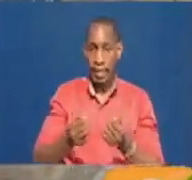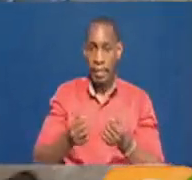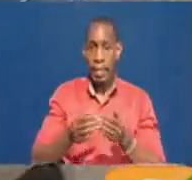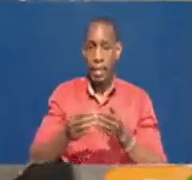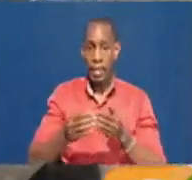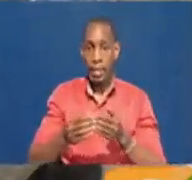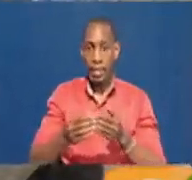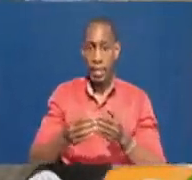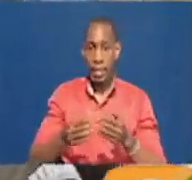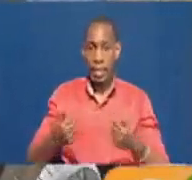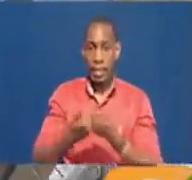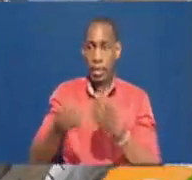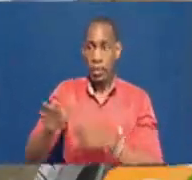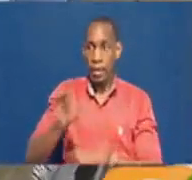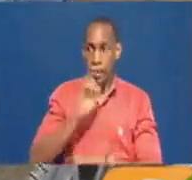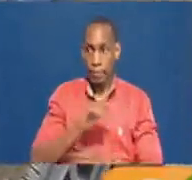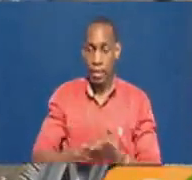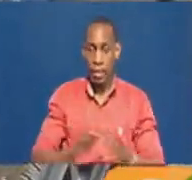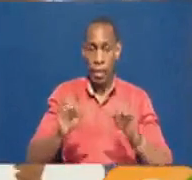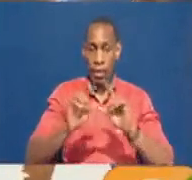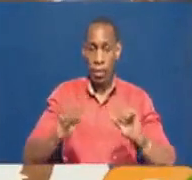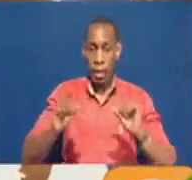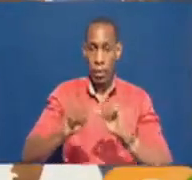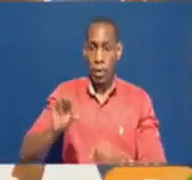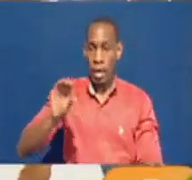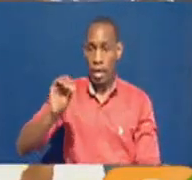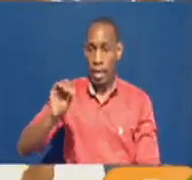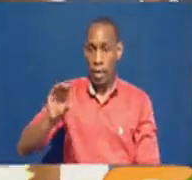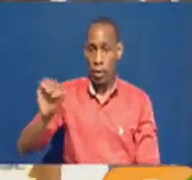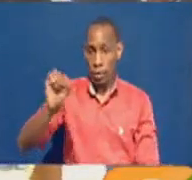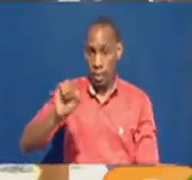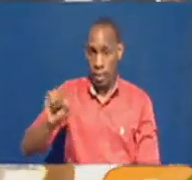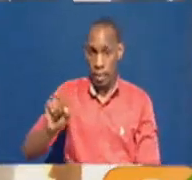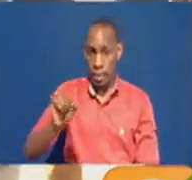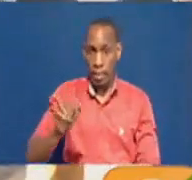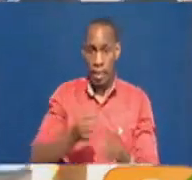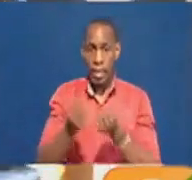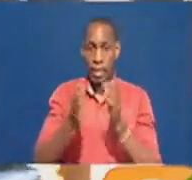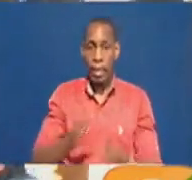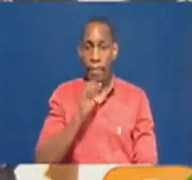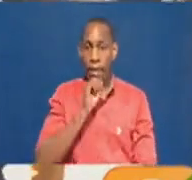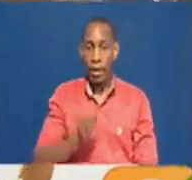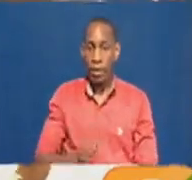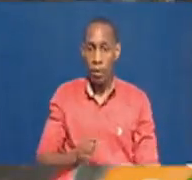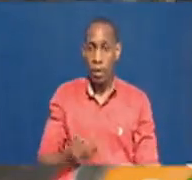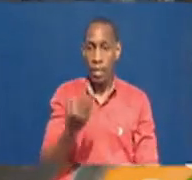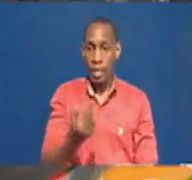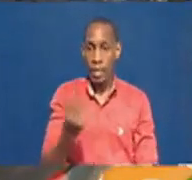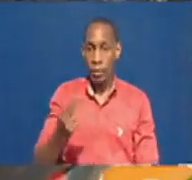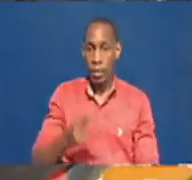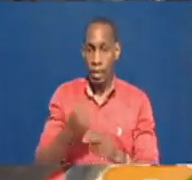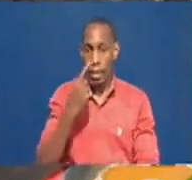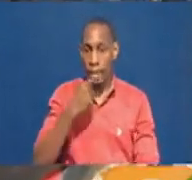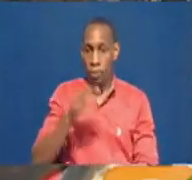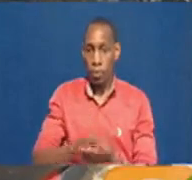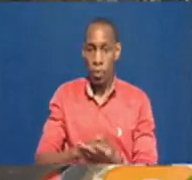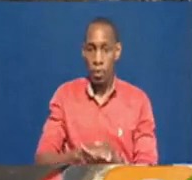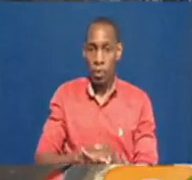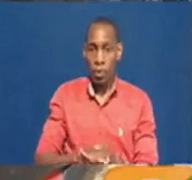ajali hiyo limeegeshwa. Kulingana na OCS katika kituo hiki, dereva mwenye umri wa miaka 32 kwa jina Wali